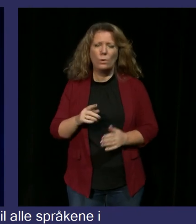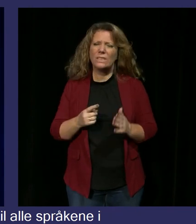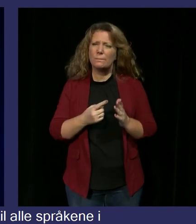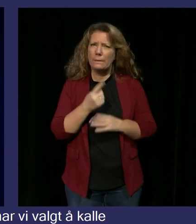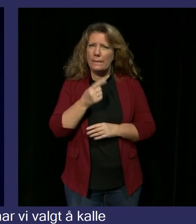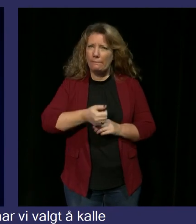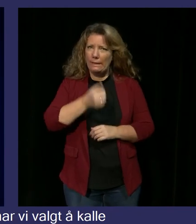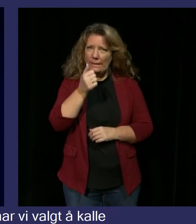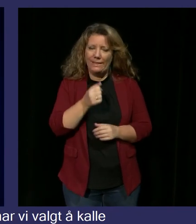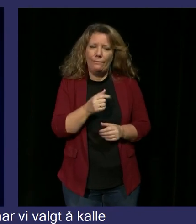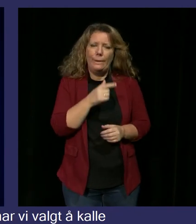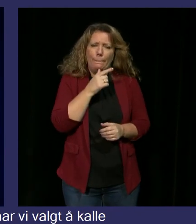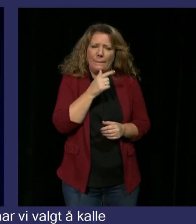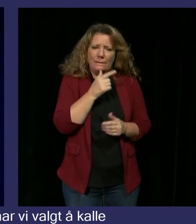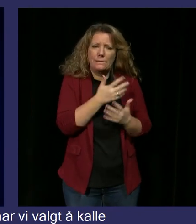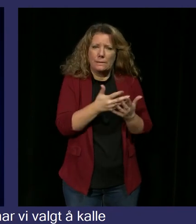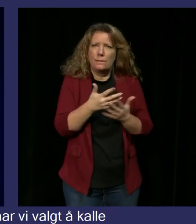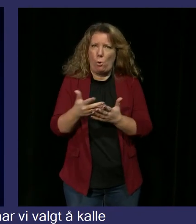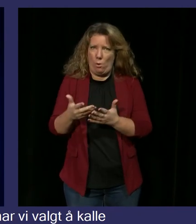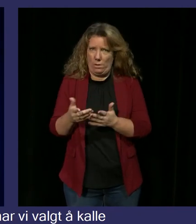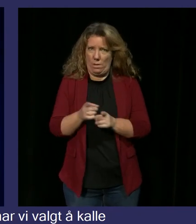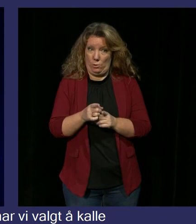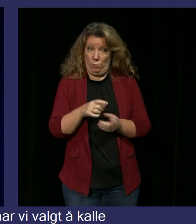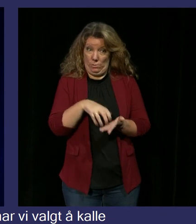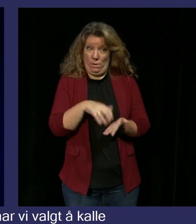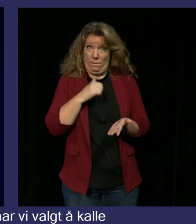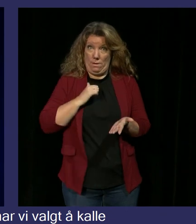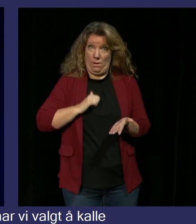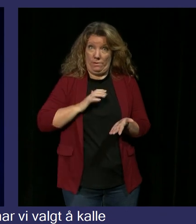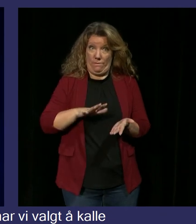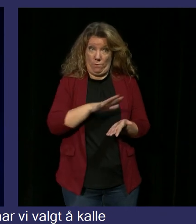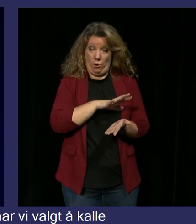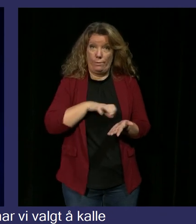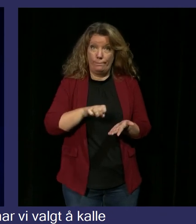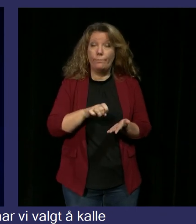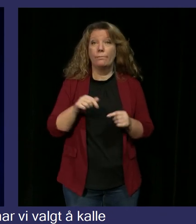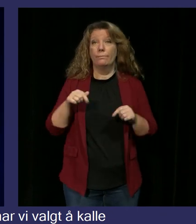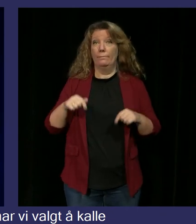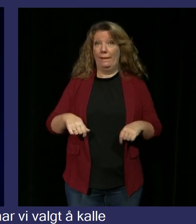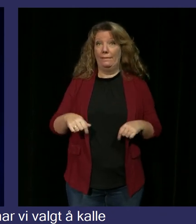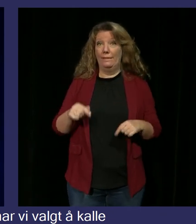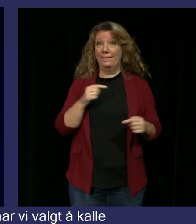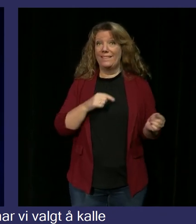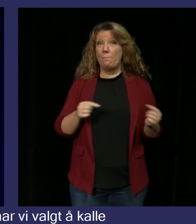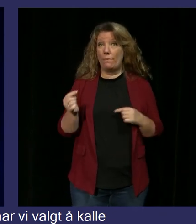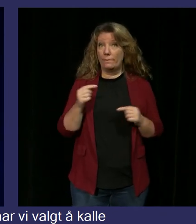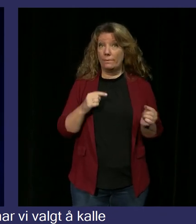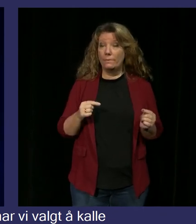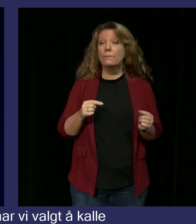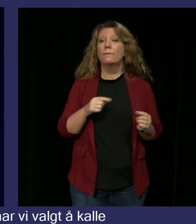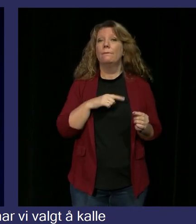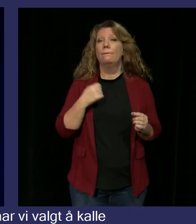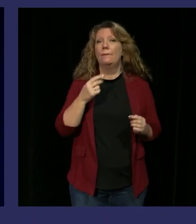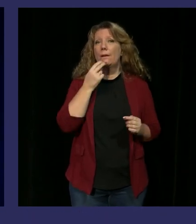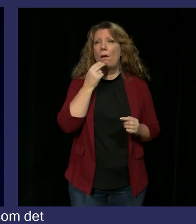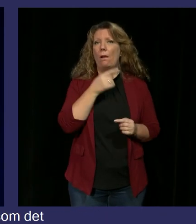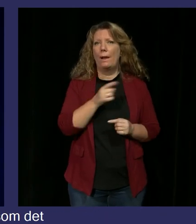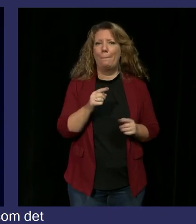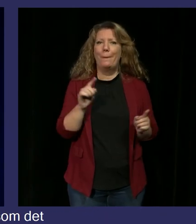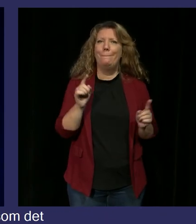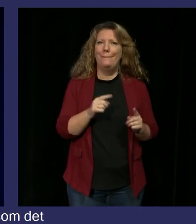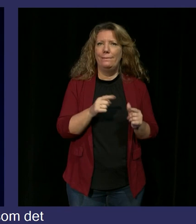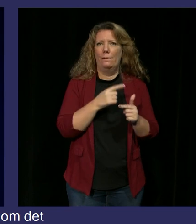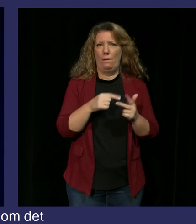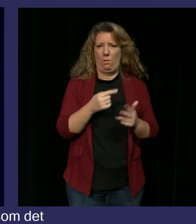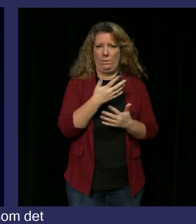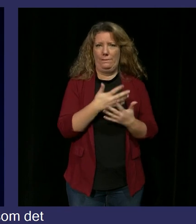minste språkene som staten har ansvar for. I denne debatten har vi valgt å kalle dem mindretalsspråkene. Og da